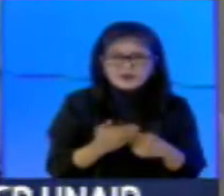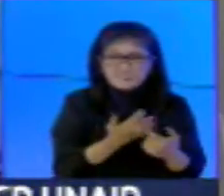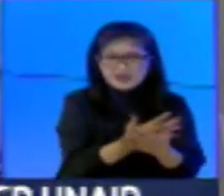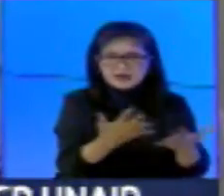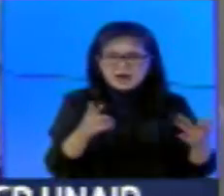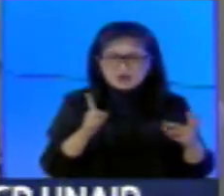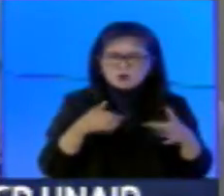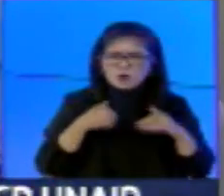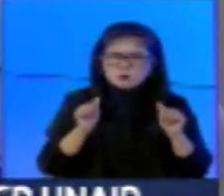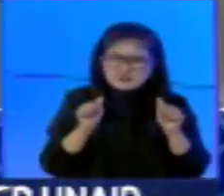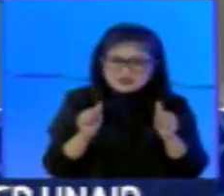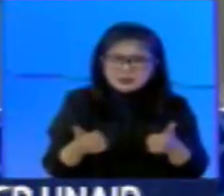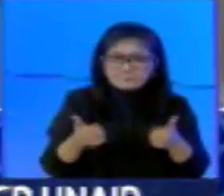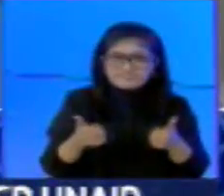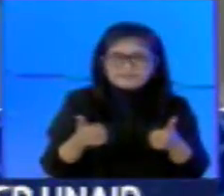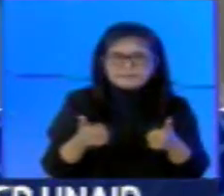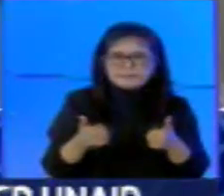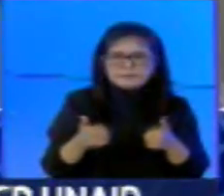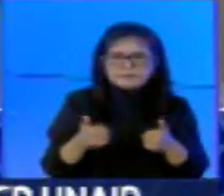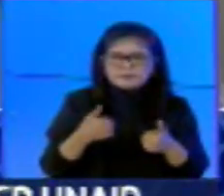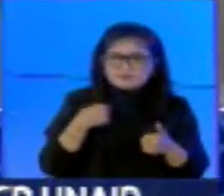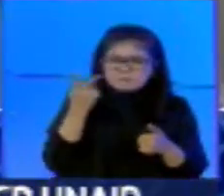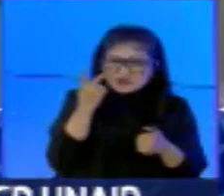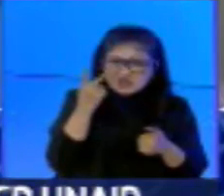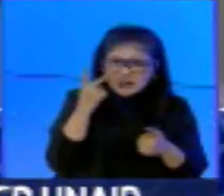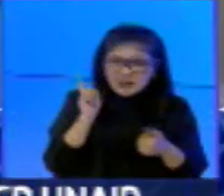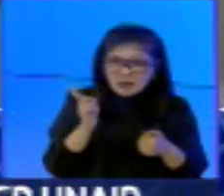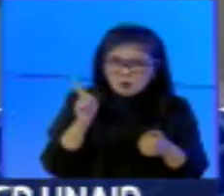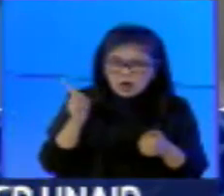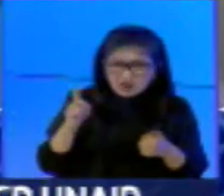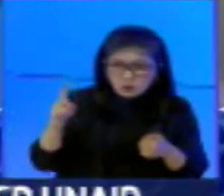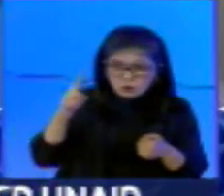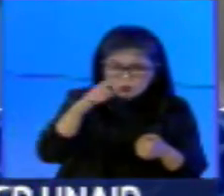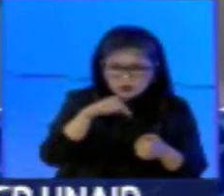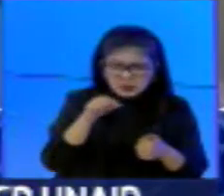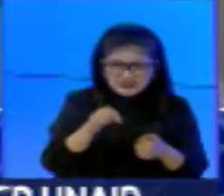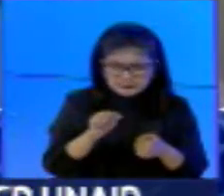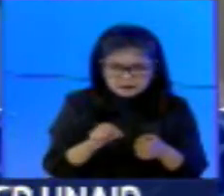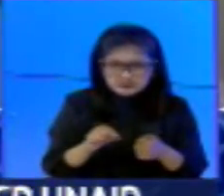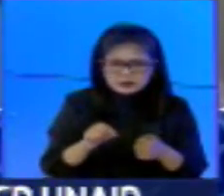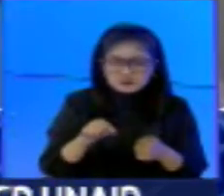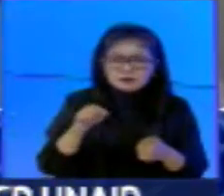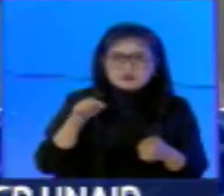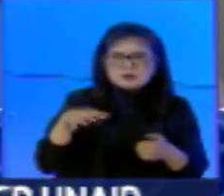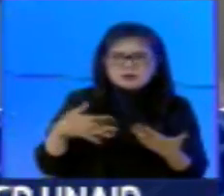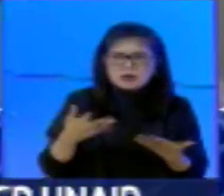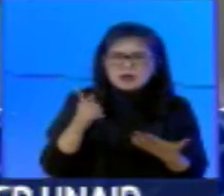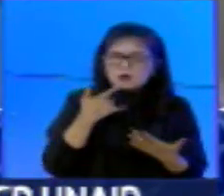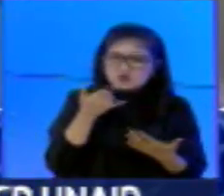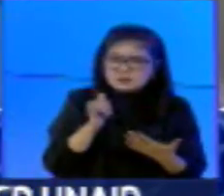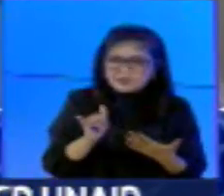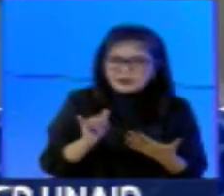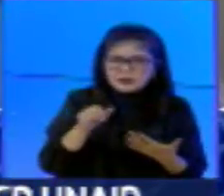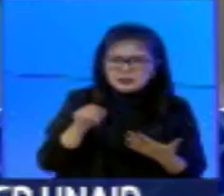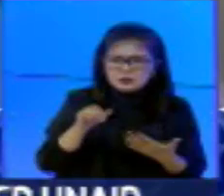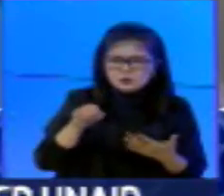artinya bisa mengantisipasi kalau ada corona ini minimal dari kurkumin yang ada. Kemudian dari jahe